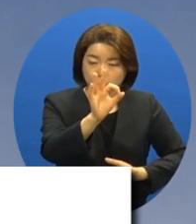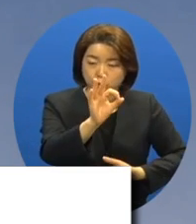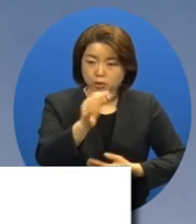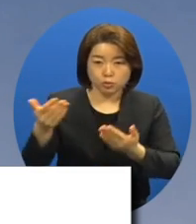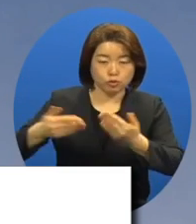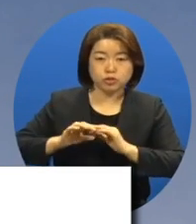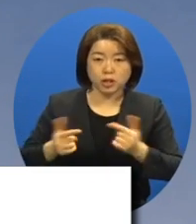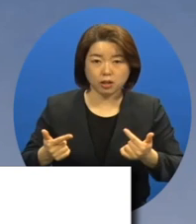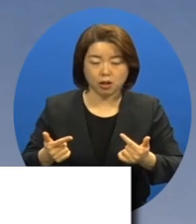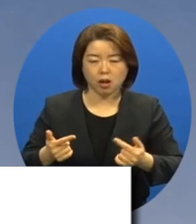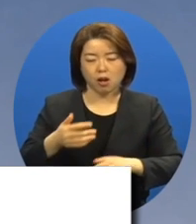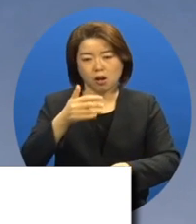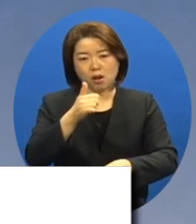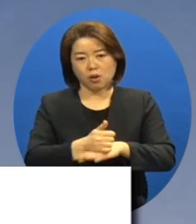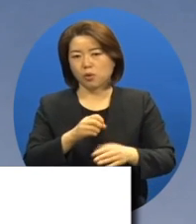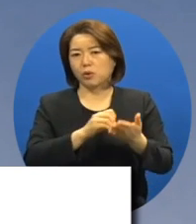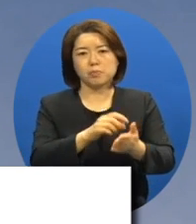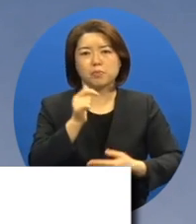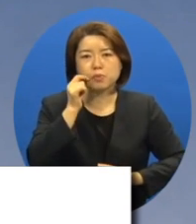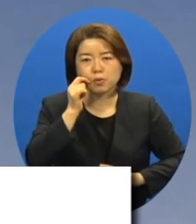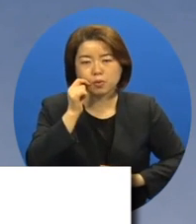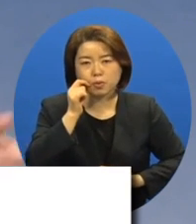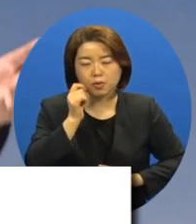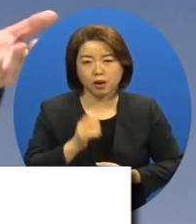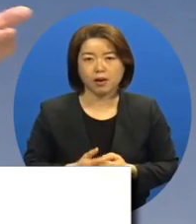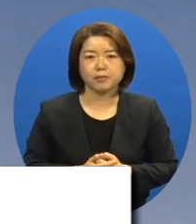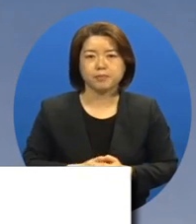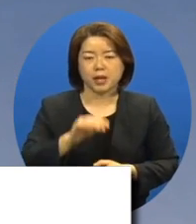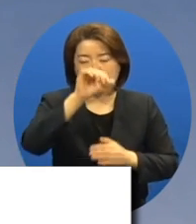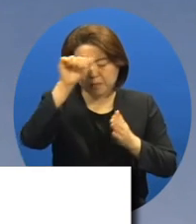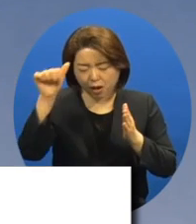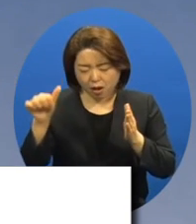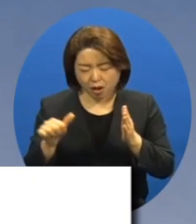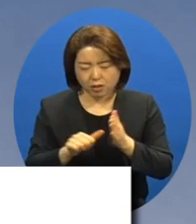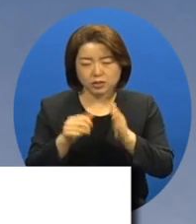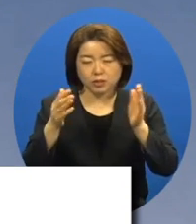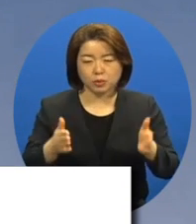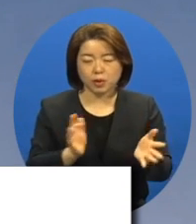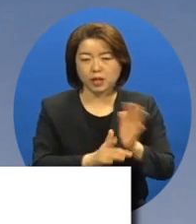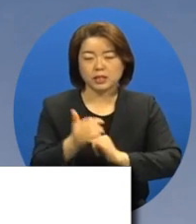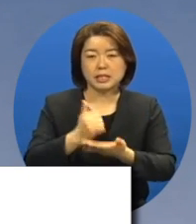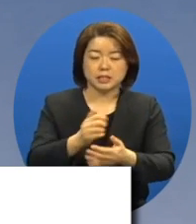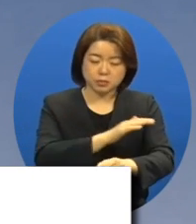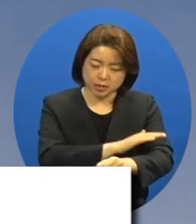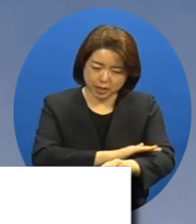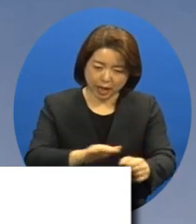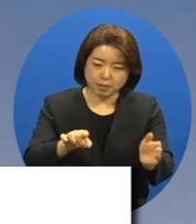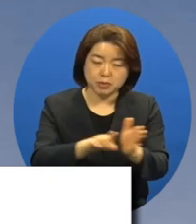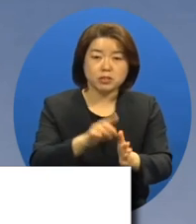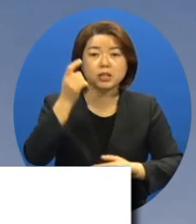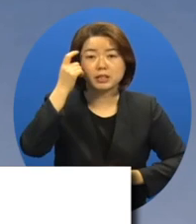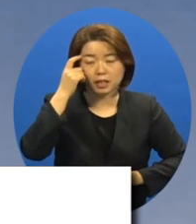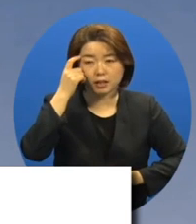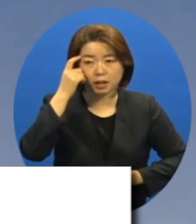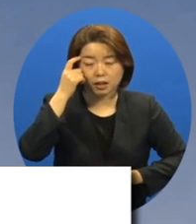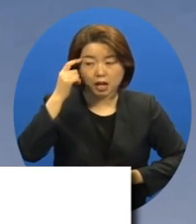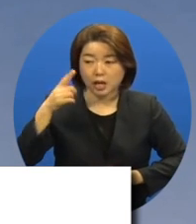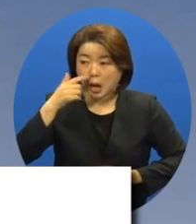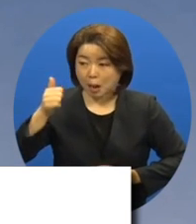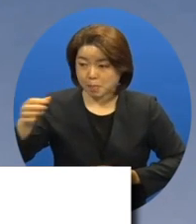되지 않았습니다 평생 예수를 잘 믿는다고 생각했는데 그 한번의 시험에